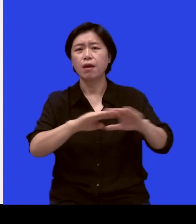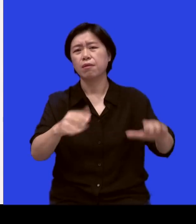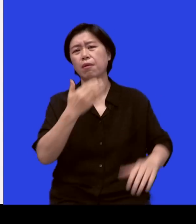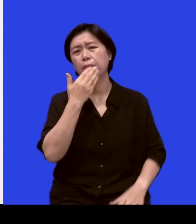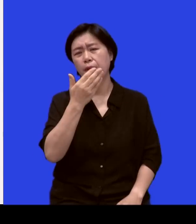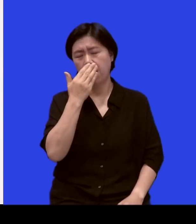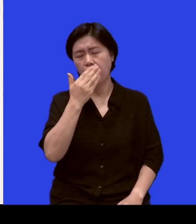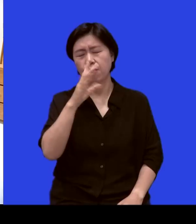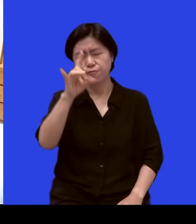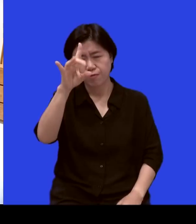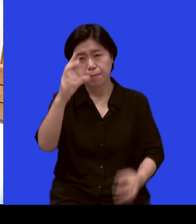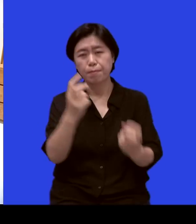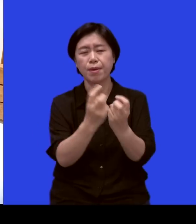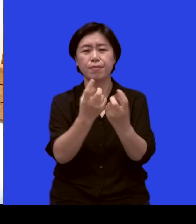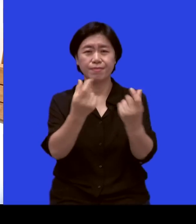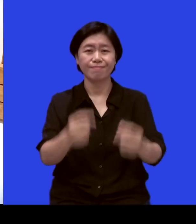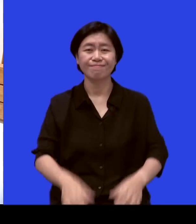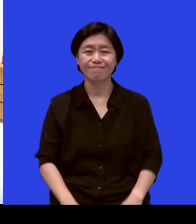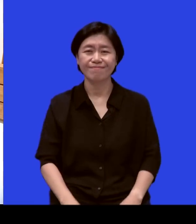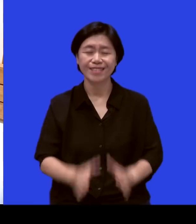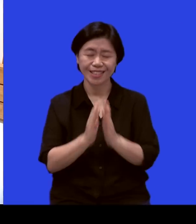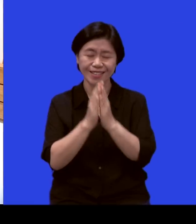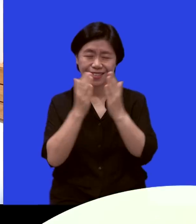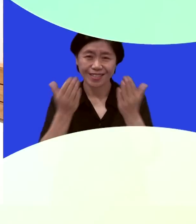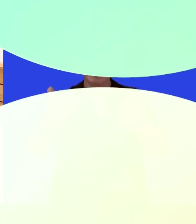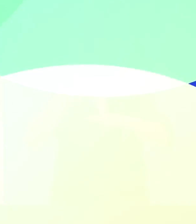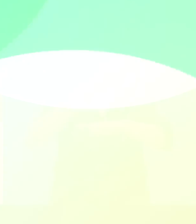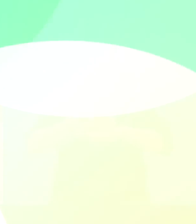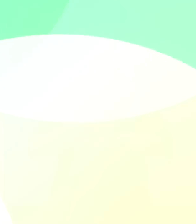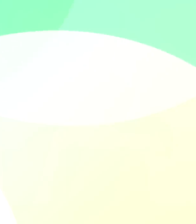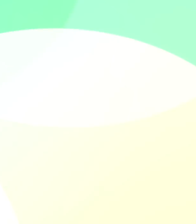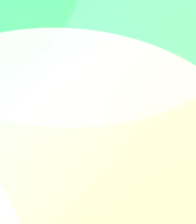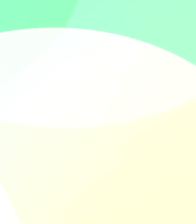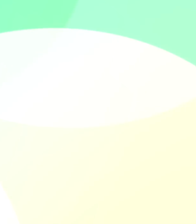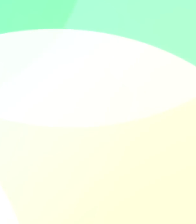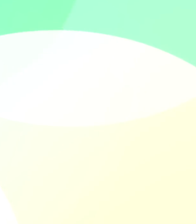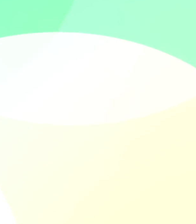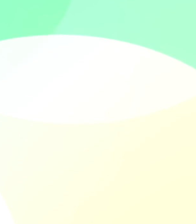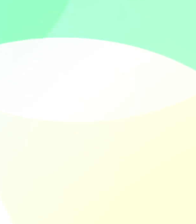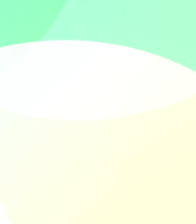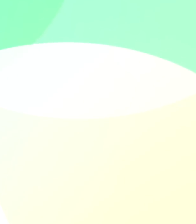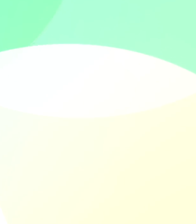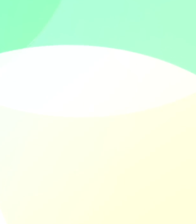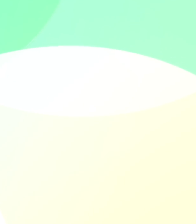유일한 길이라고 생각해요. 네네. 예. 예, 저희도 열심히 기도하겠습니다. 목사님 고맙습니다. 네. 감사합니다.